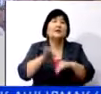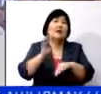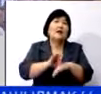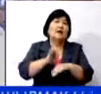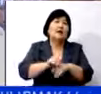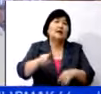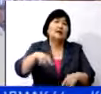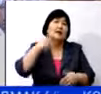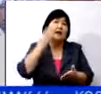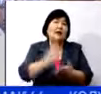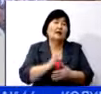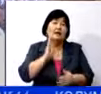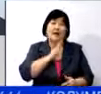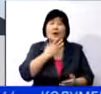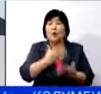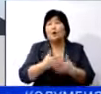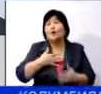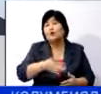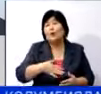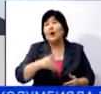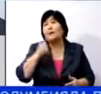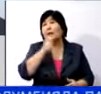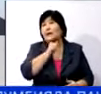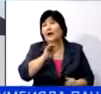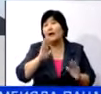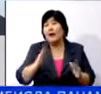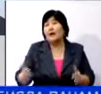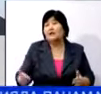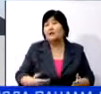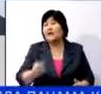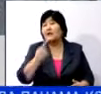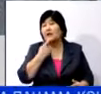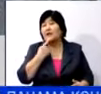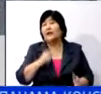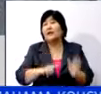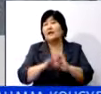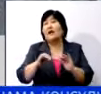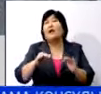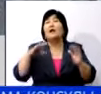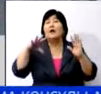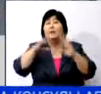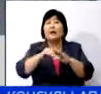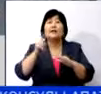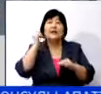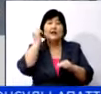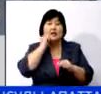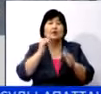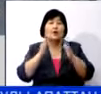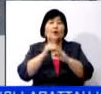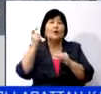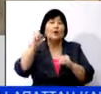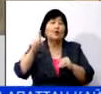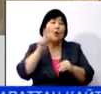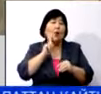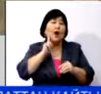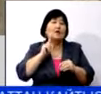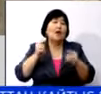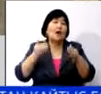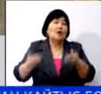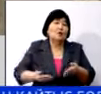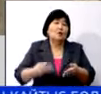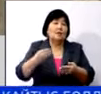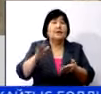тілге тиек еткен ана өз уайымын жасырмады. Қазіргі тұрмыс тауқыметі тарқытаған, паналаған ескі үйін қожайыны уақытша тұруға беріпті.